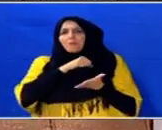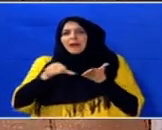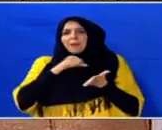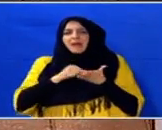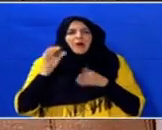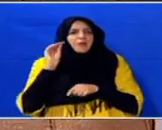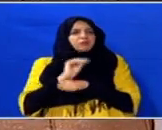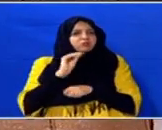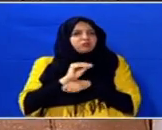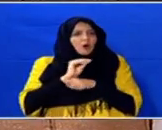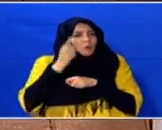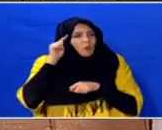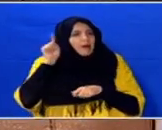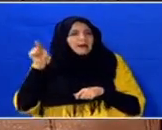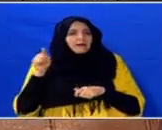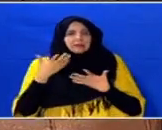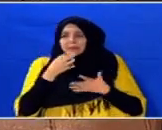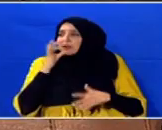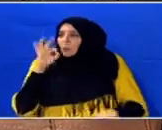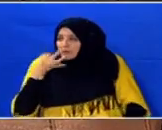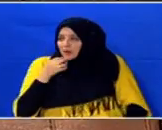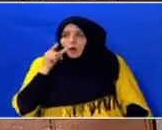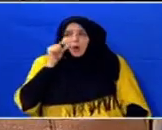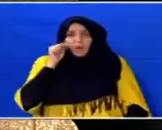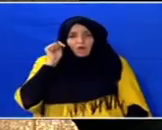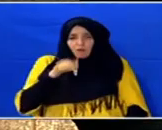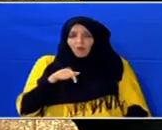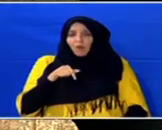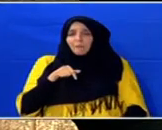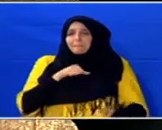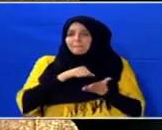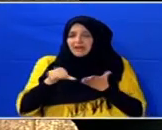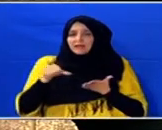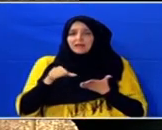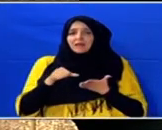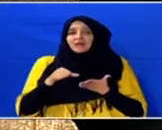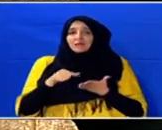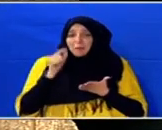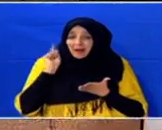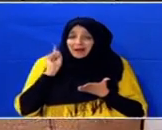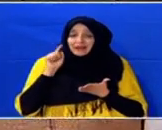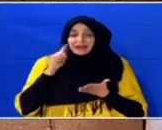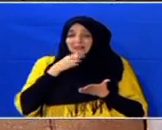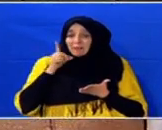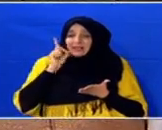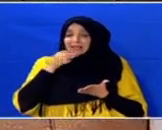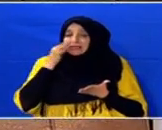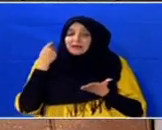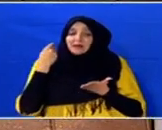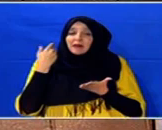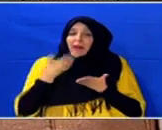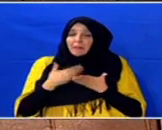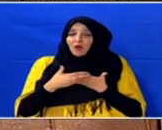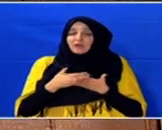ينفق عليها، نقول نعم معها الدليل، قال تعالى وعلى المولود له